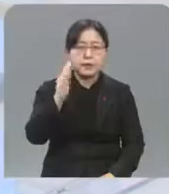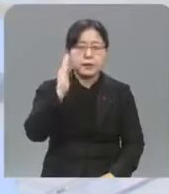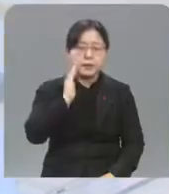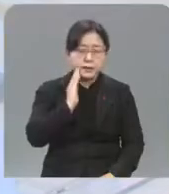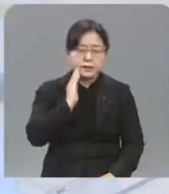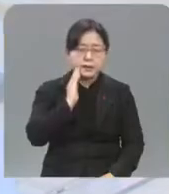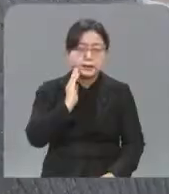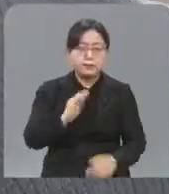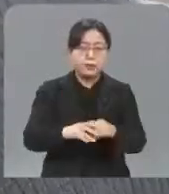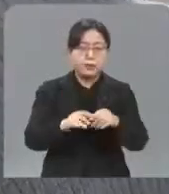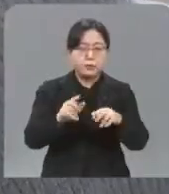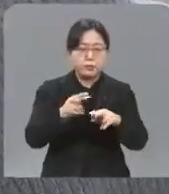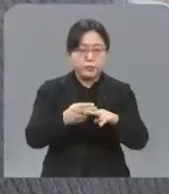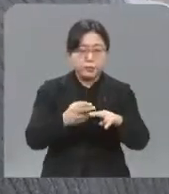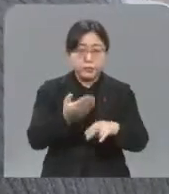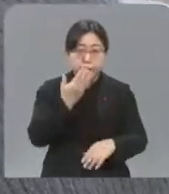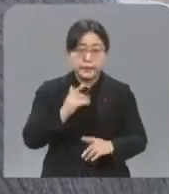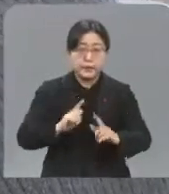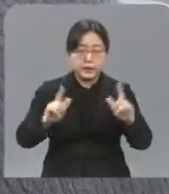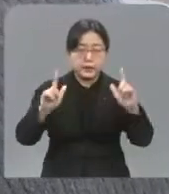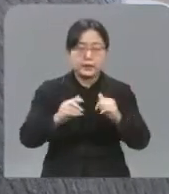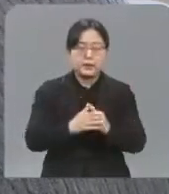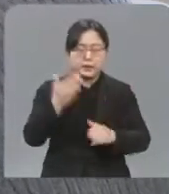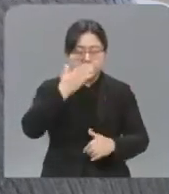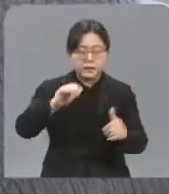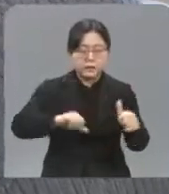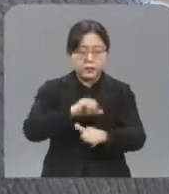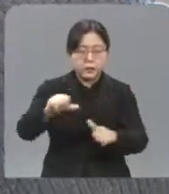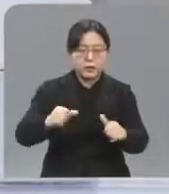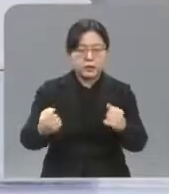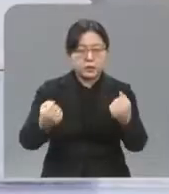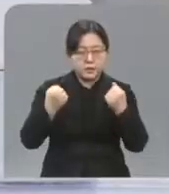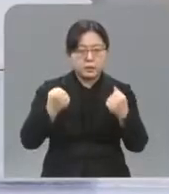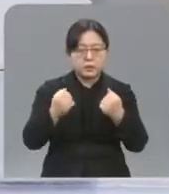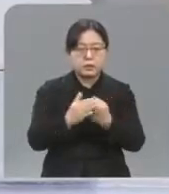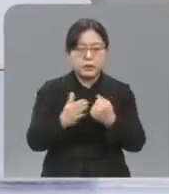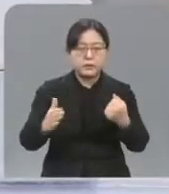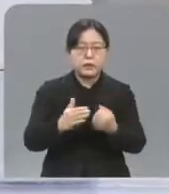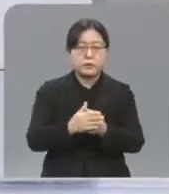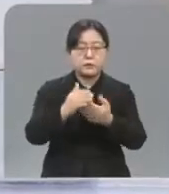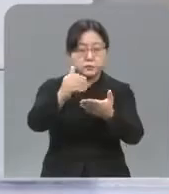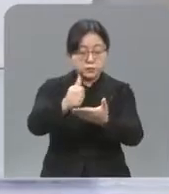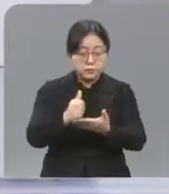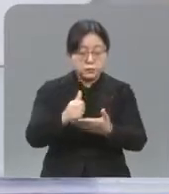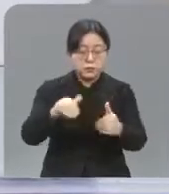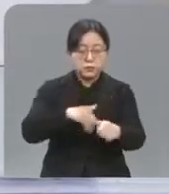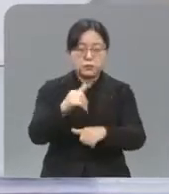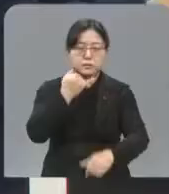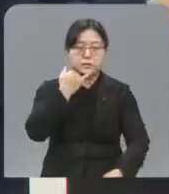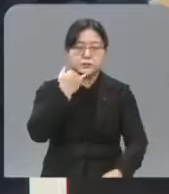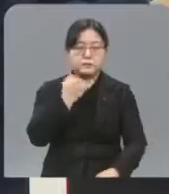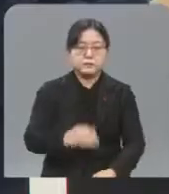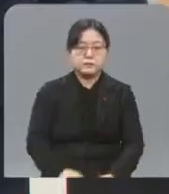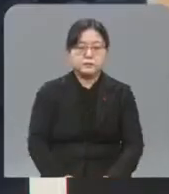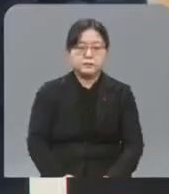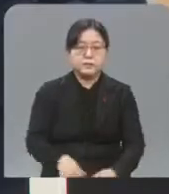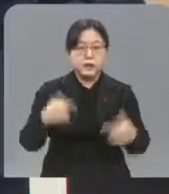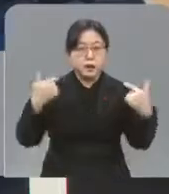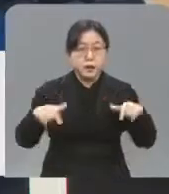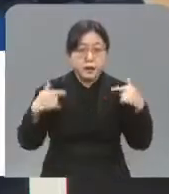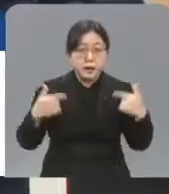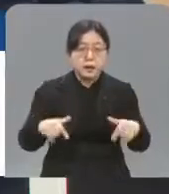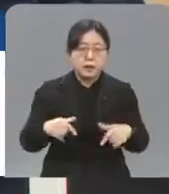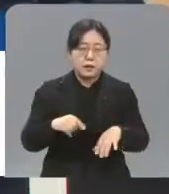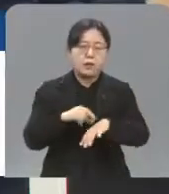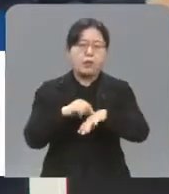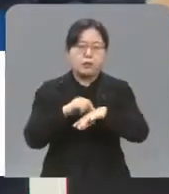그린푸드데이 식단인데 친환경 농산물 위주의 건강식이어서 이용자들의 반응도 나쁘지 않습니다. 항상 우리가